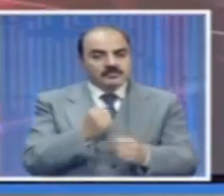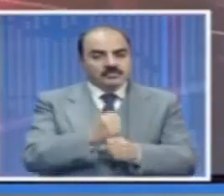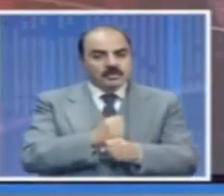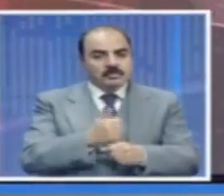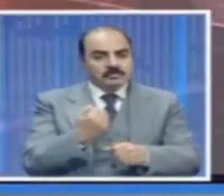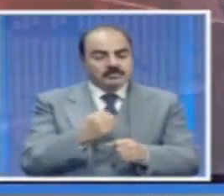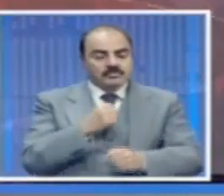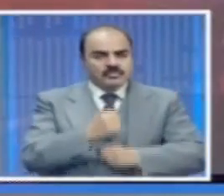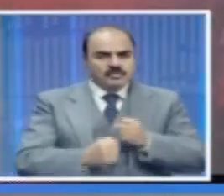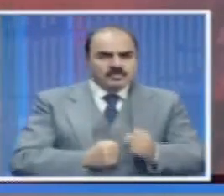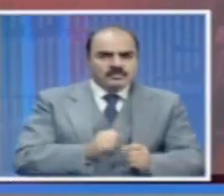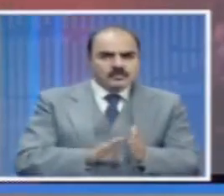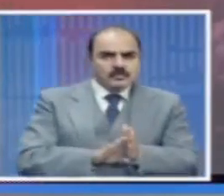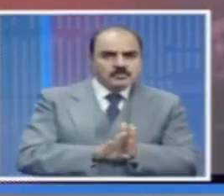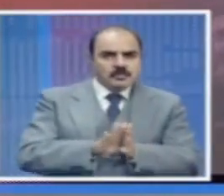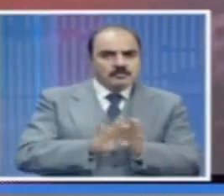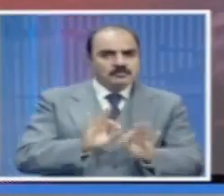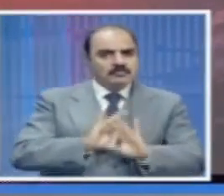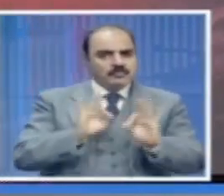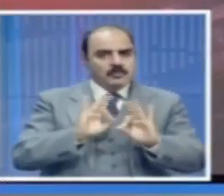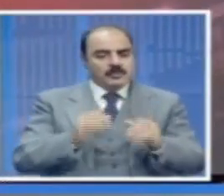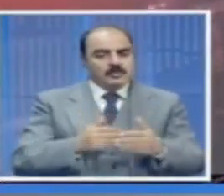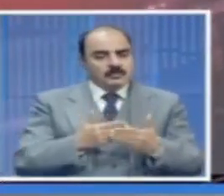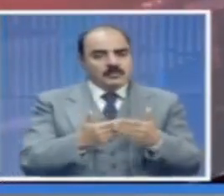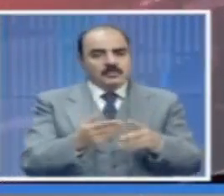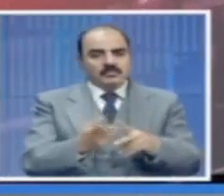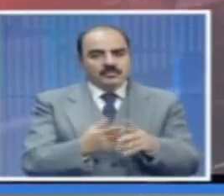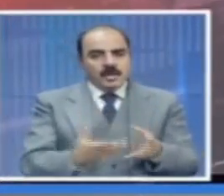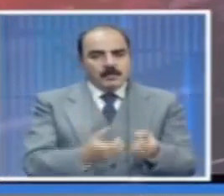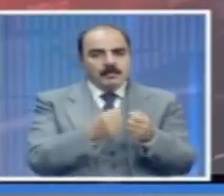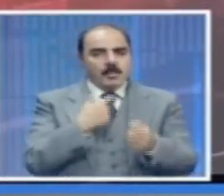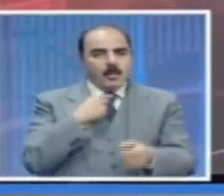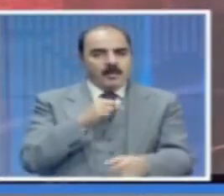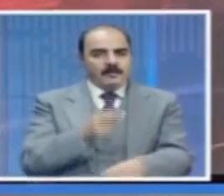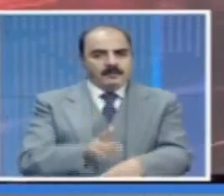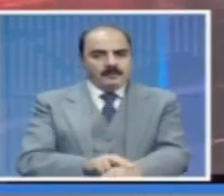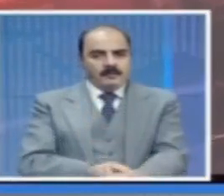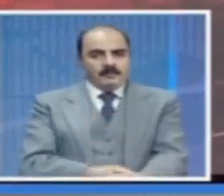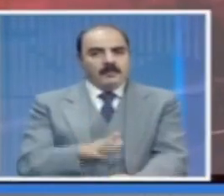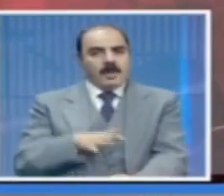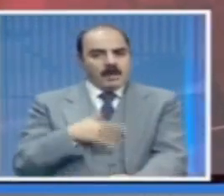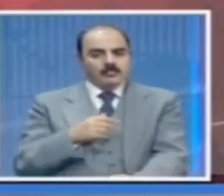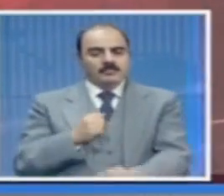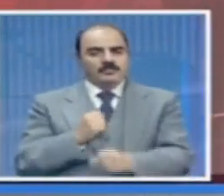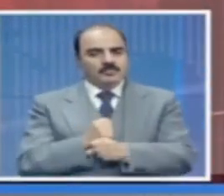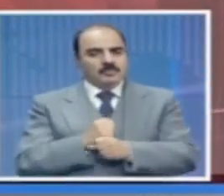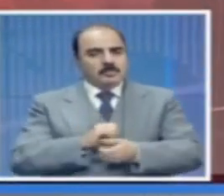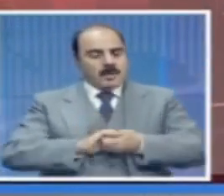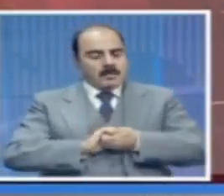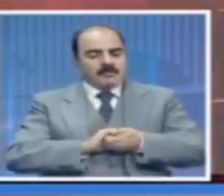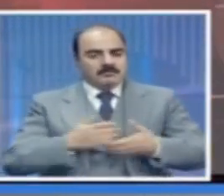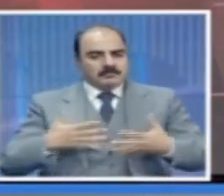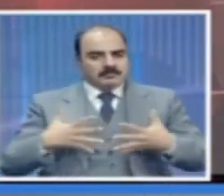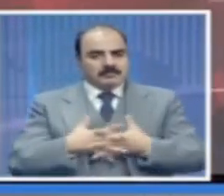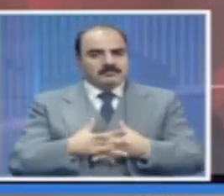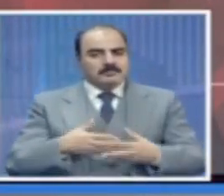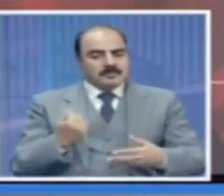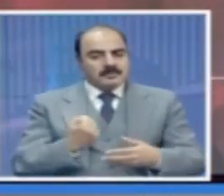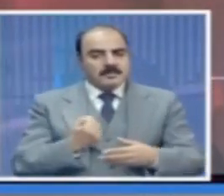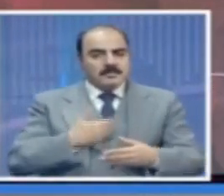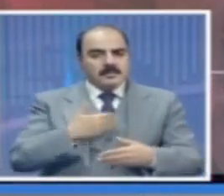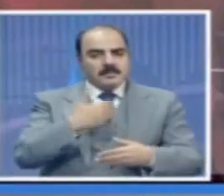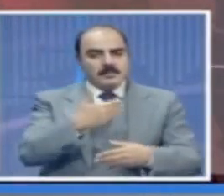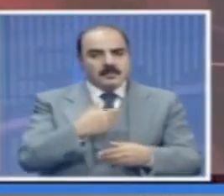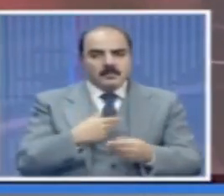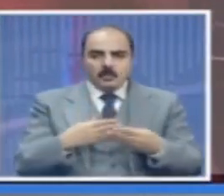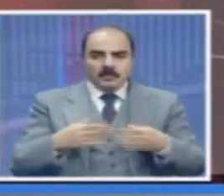جديدة سوف يتيح له الفرصة لمواصلة رحلة العطاء والانجازات في خدمة الشعب الاوغندي، معربا عن تطلعه